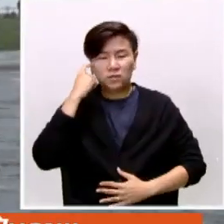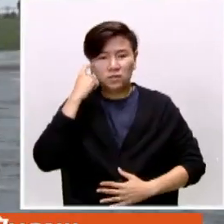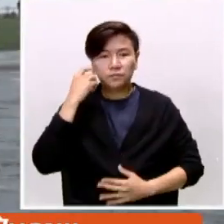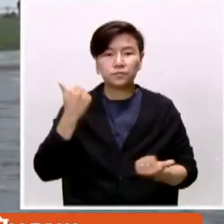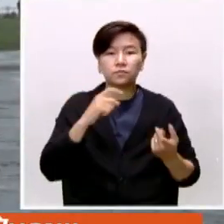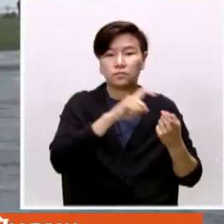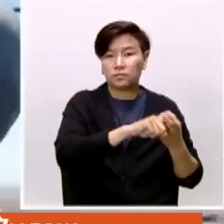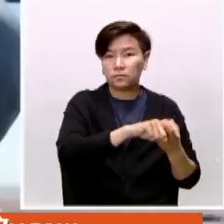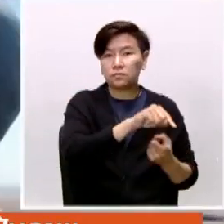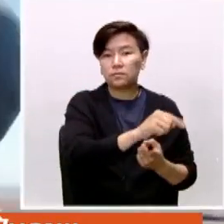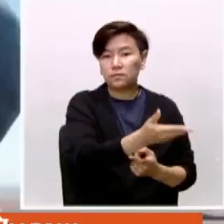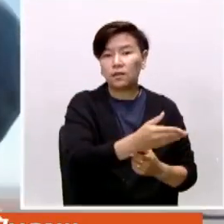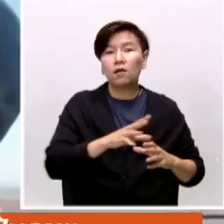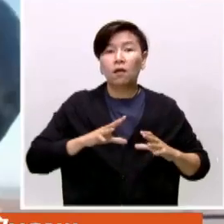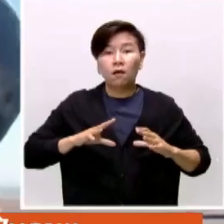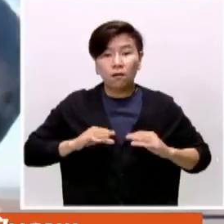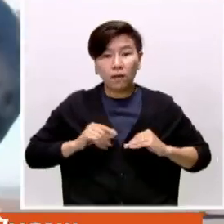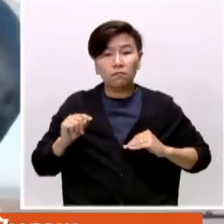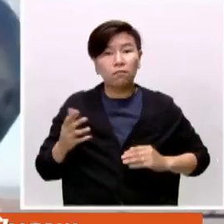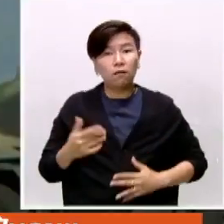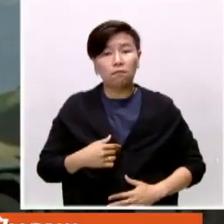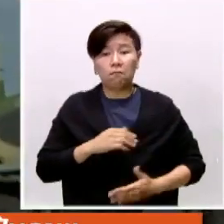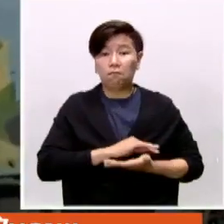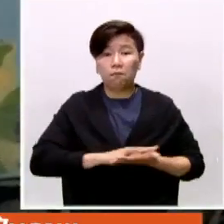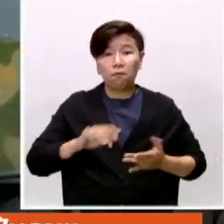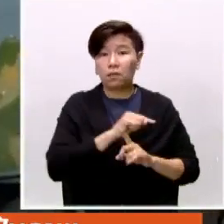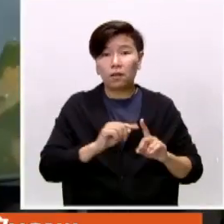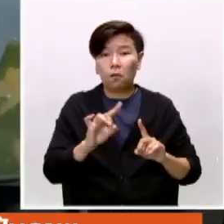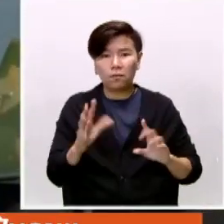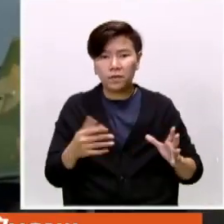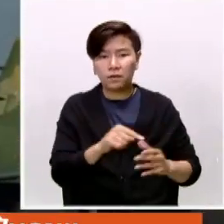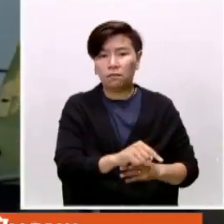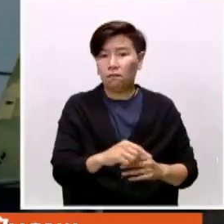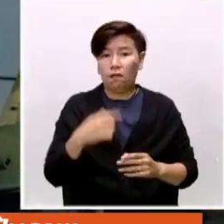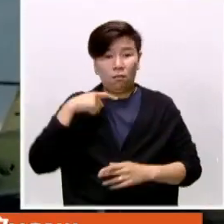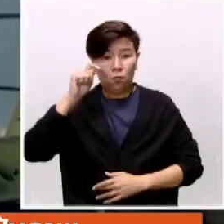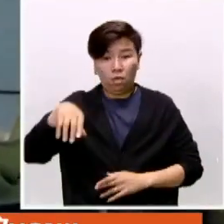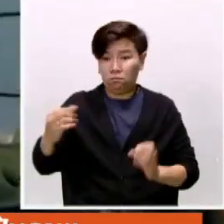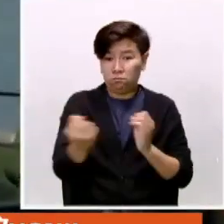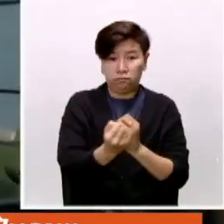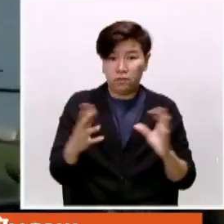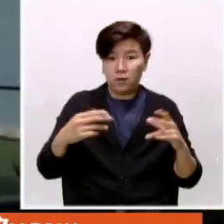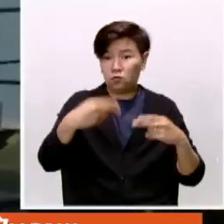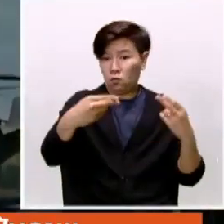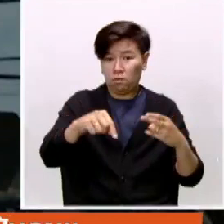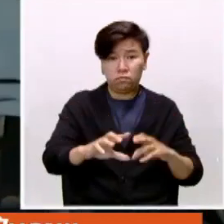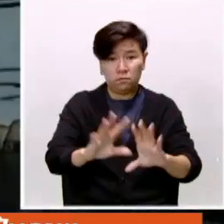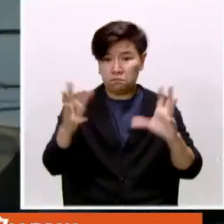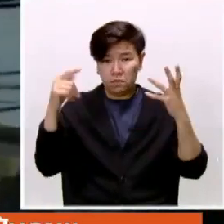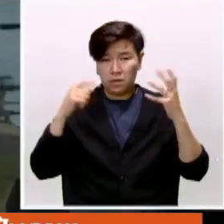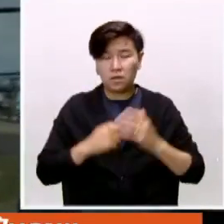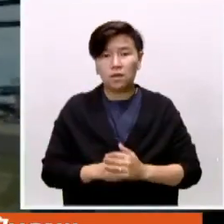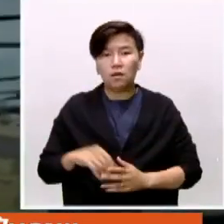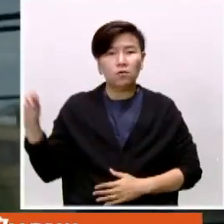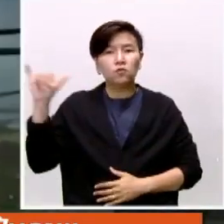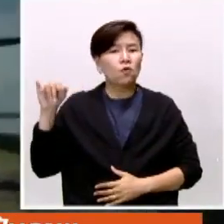ฝั่งรัสเซียก็ยอมรับว่าตนเองนั้นไม่ได้ขาวบริสุทธิ์จะยืนยันว่าไม่ได้รุกรานยูเครนไม่มีสงครามในยูเครนและกล่าวหา